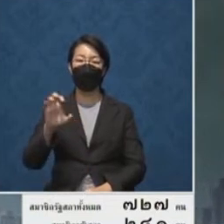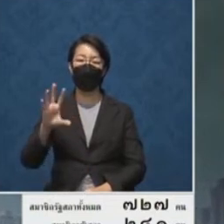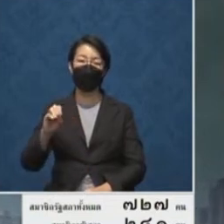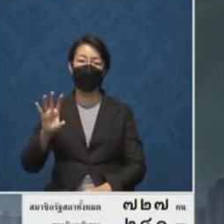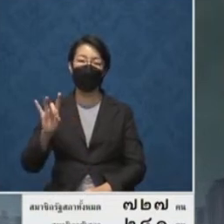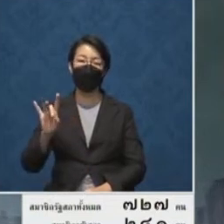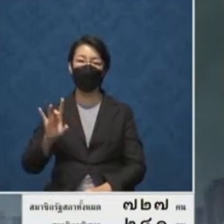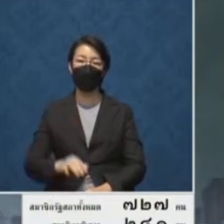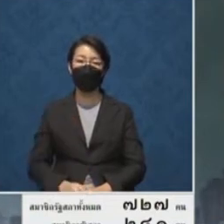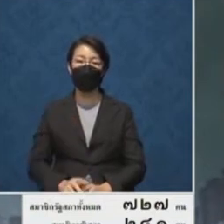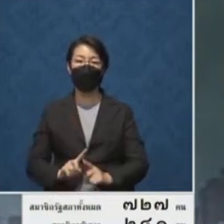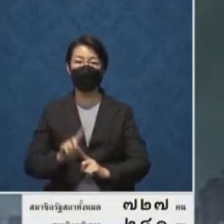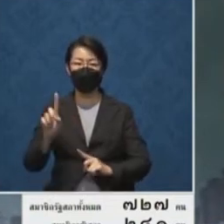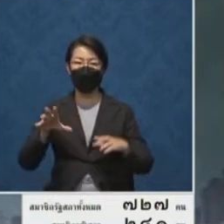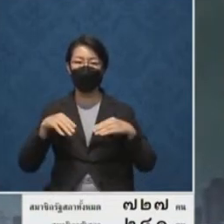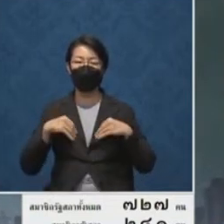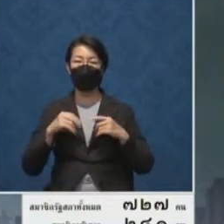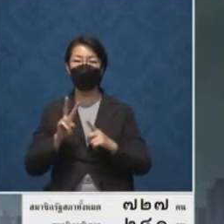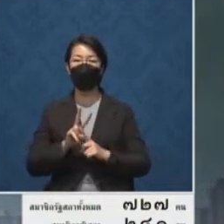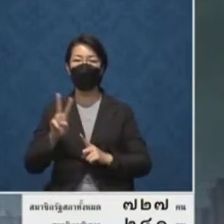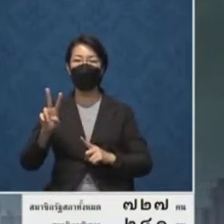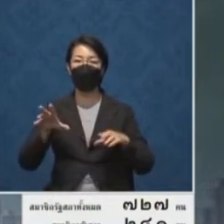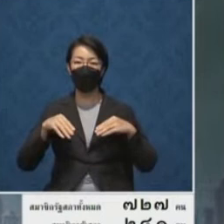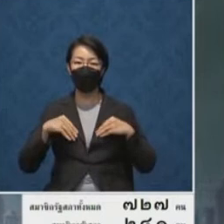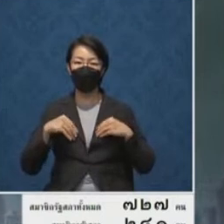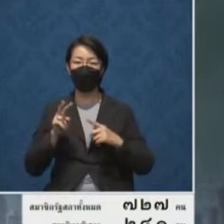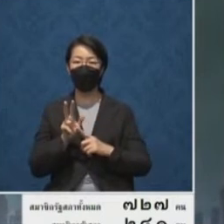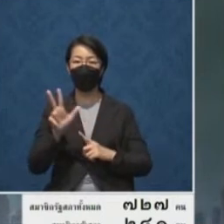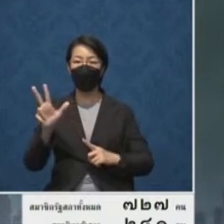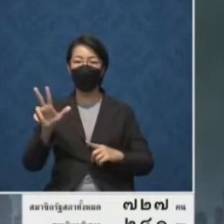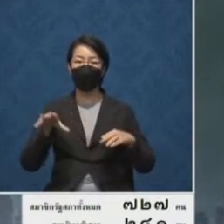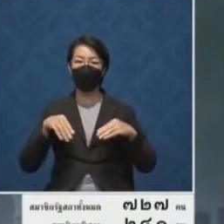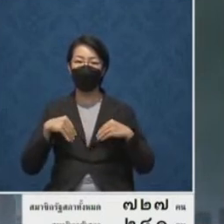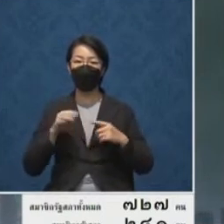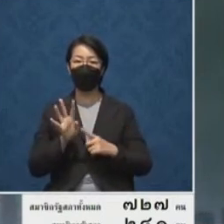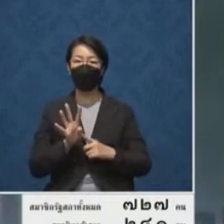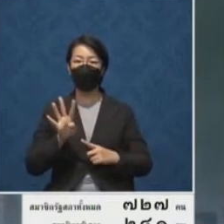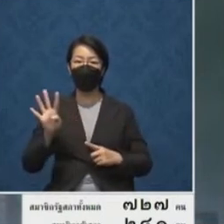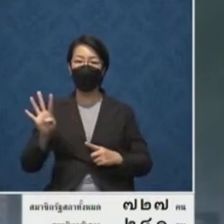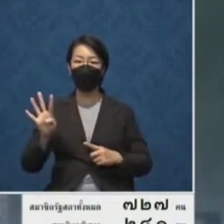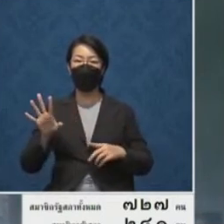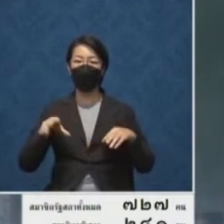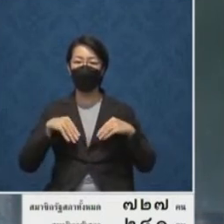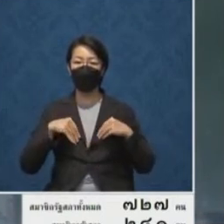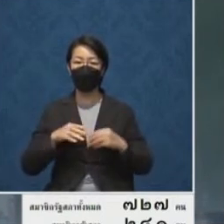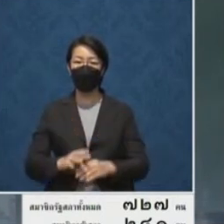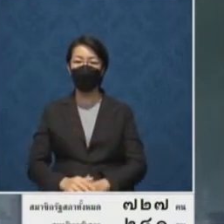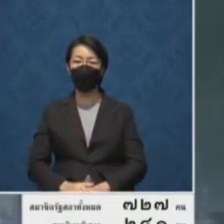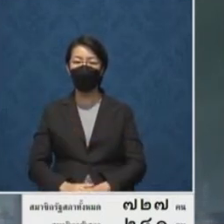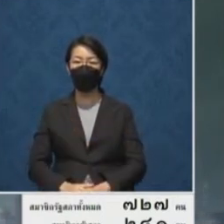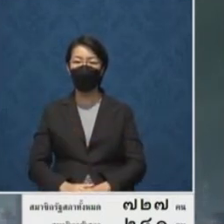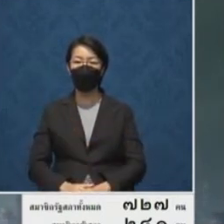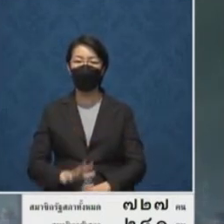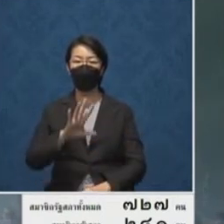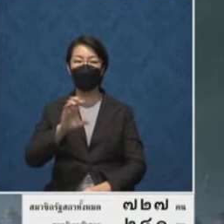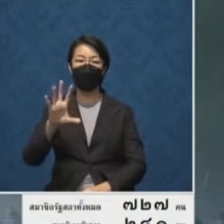558นายสมบูรณ์สาลัม 1รับหลักการ2รับหลักการ3รับหลักการ4รับหลัก